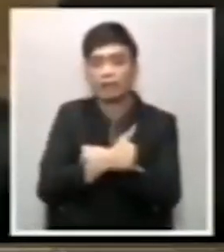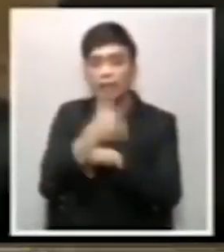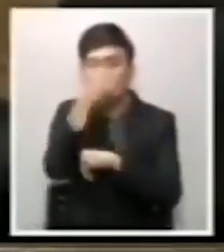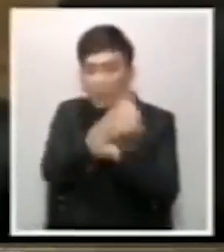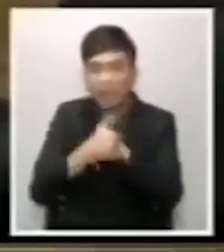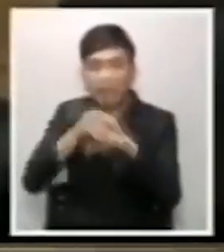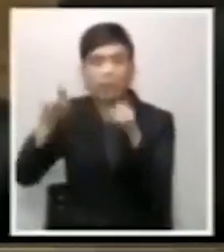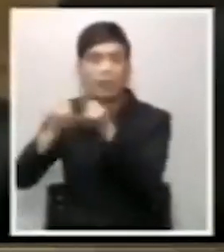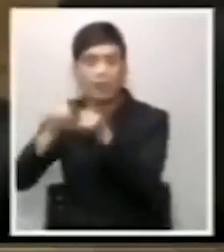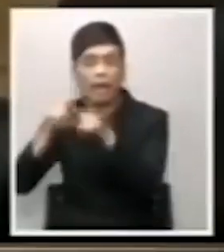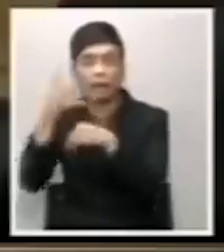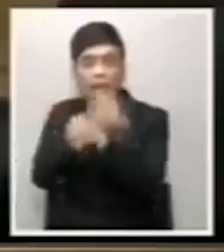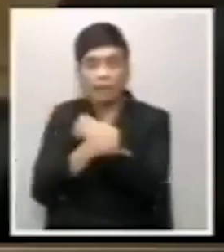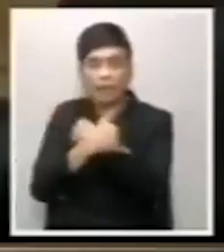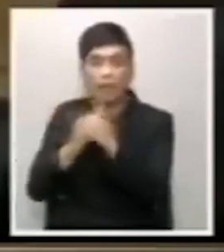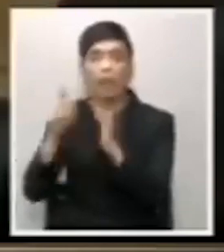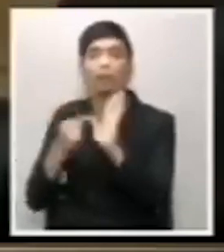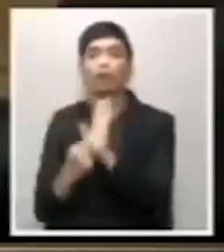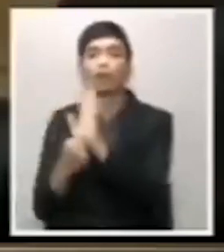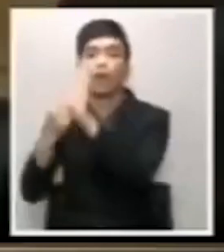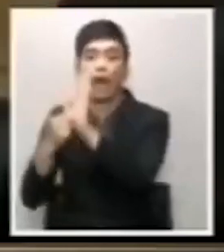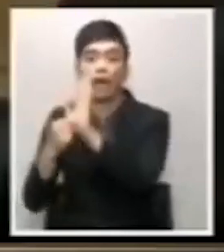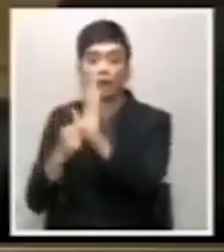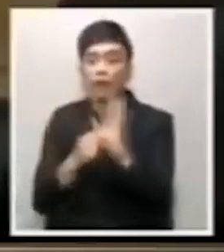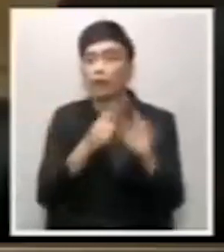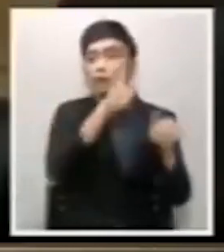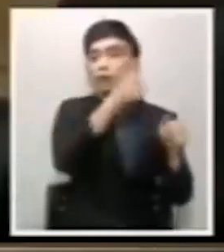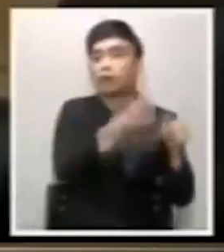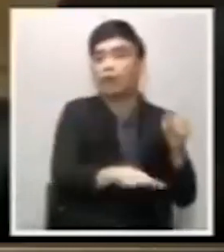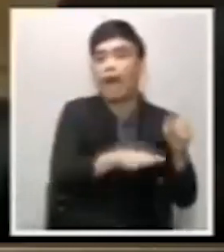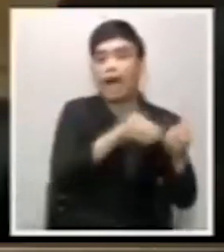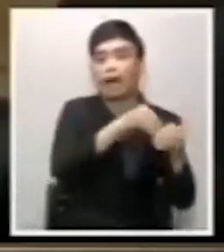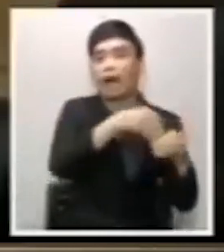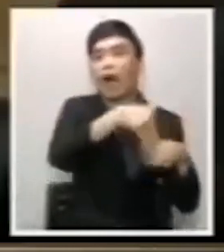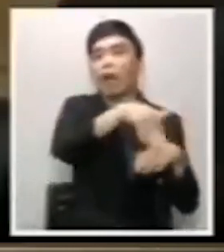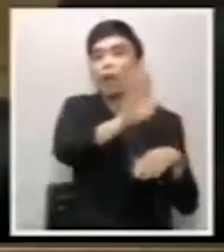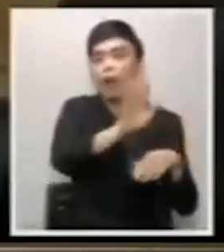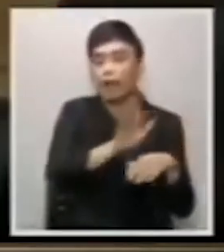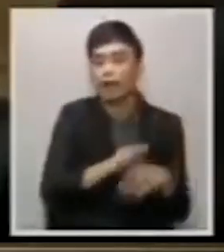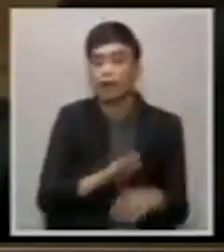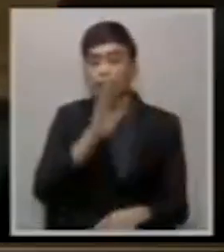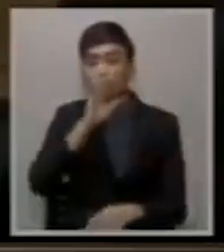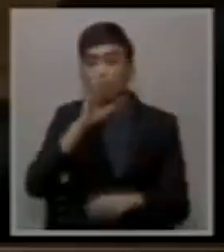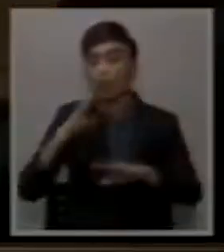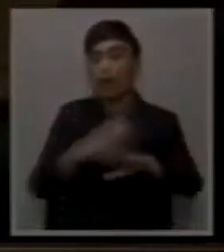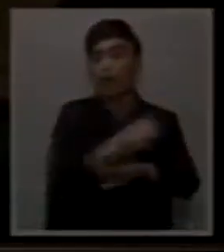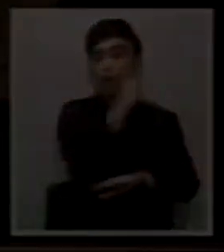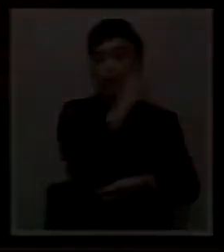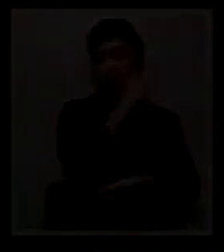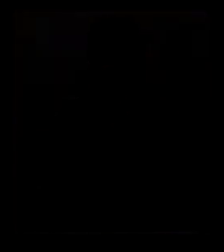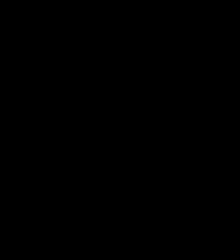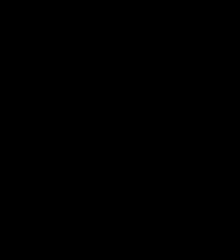บการณ์ในต่างประเทศสอนมาตลอดครับว่าท้ายที่สุดเผด็จการจะพินาศเสมอขอบคุณครับ